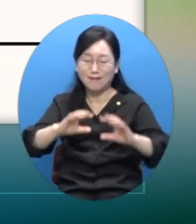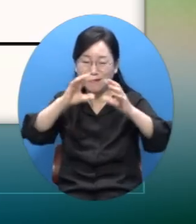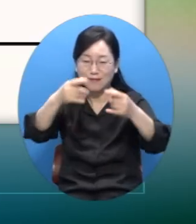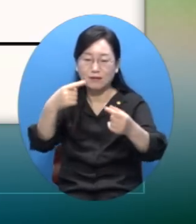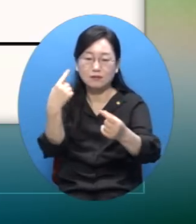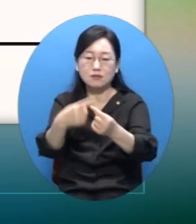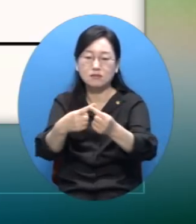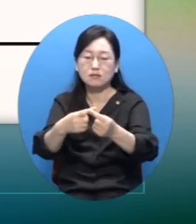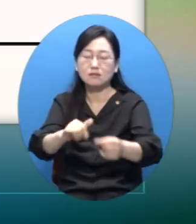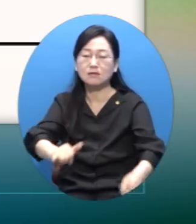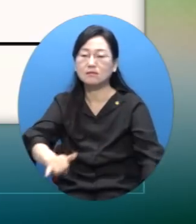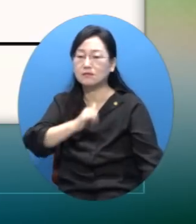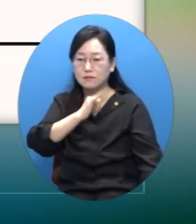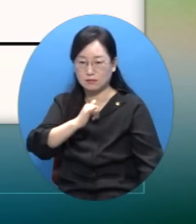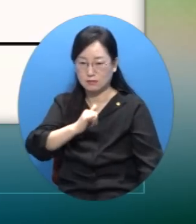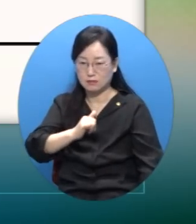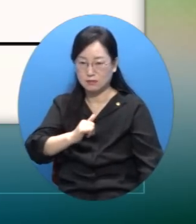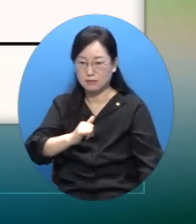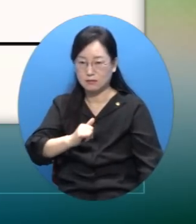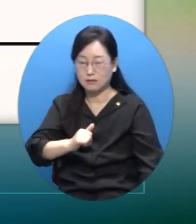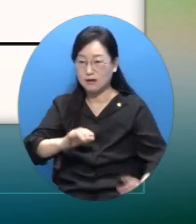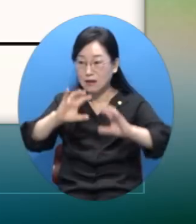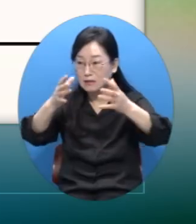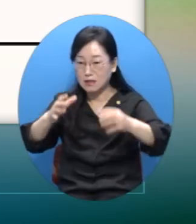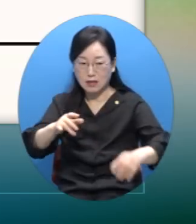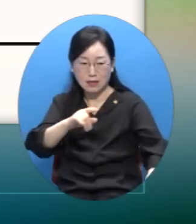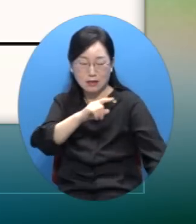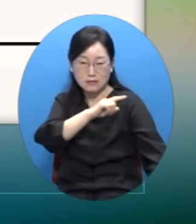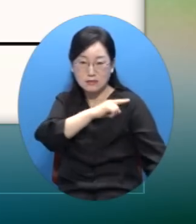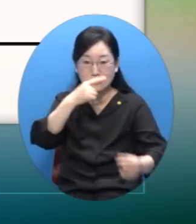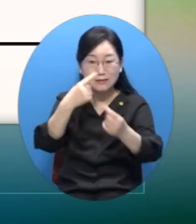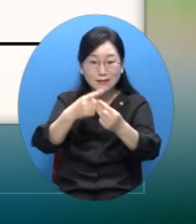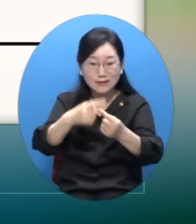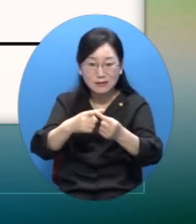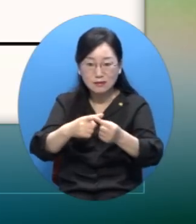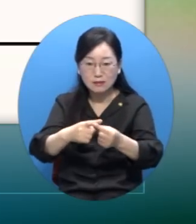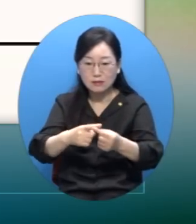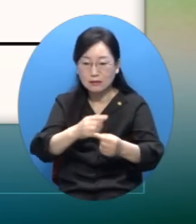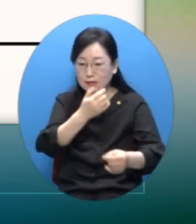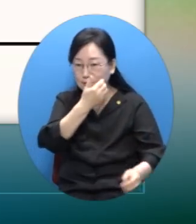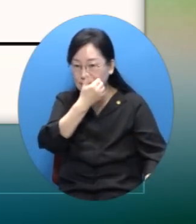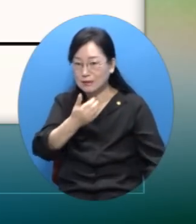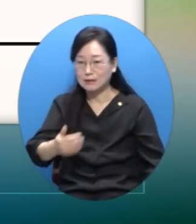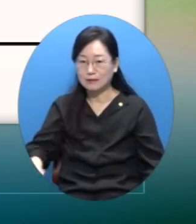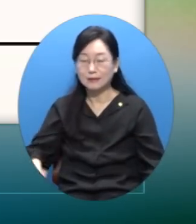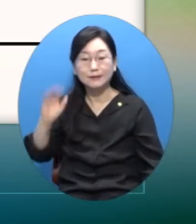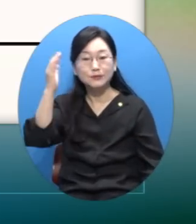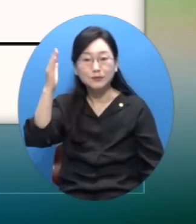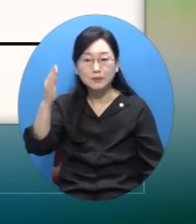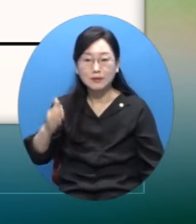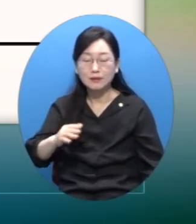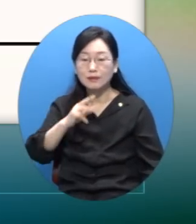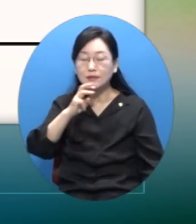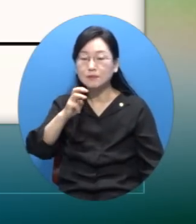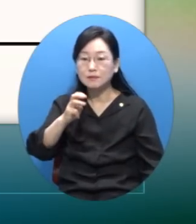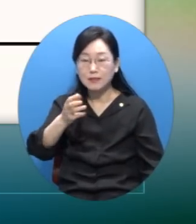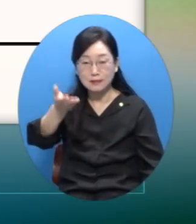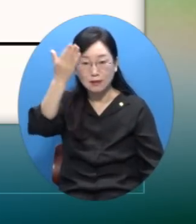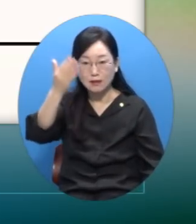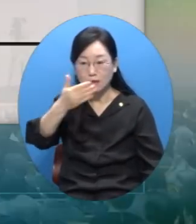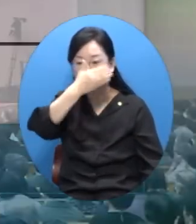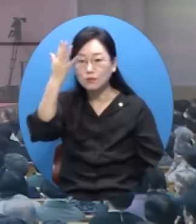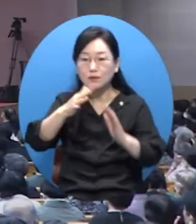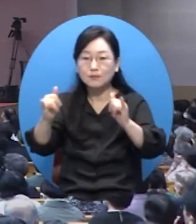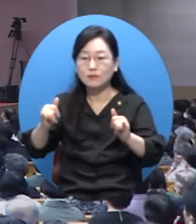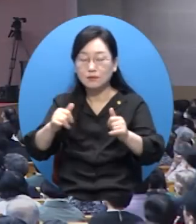1위입니다. 세계 1위로 잦다는 걸 자랑해야 되는데 자살률 1위입니다. 특별히 최근에 들어와서 30대 이상 젊은 층의 사망